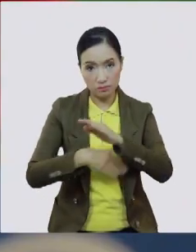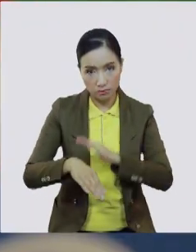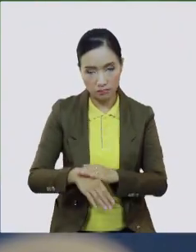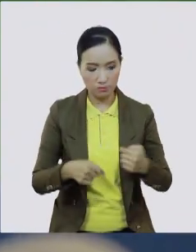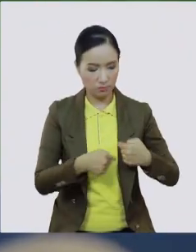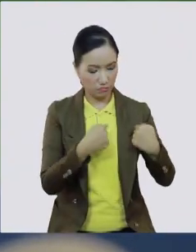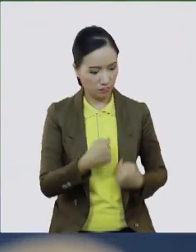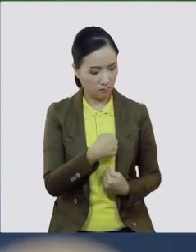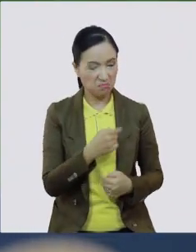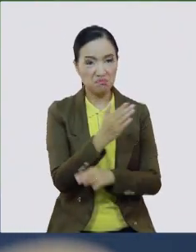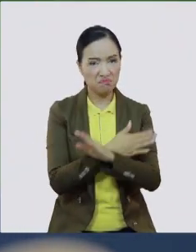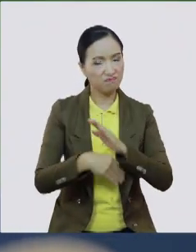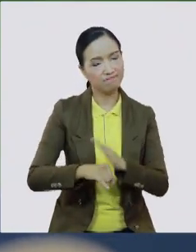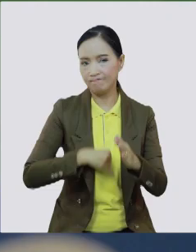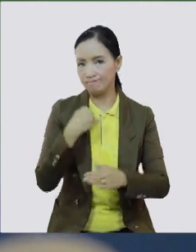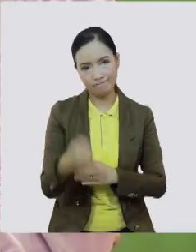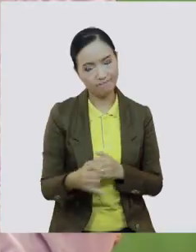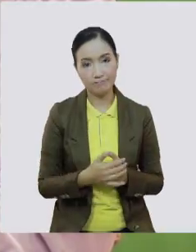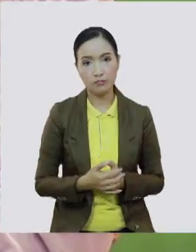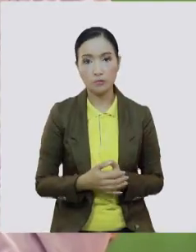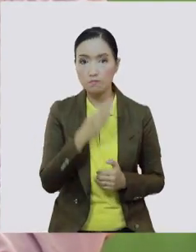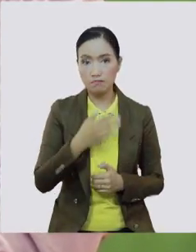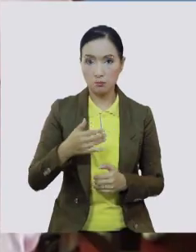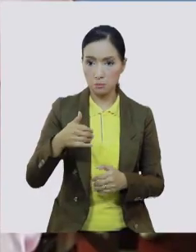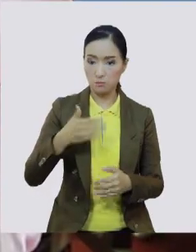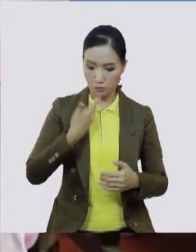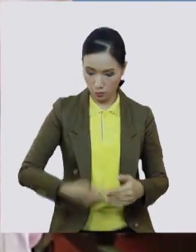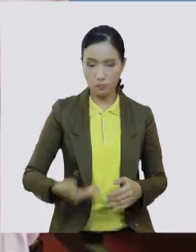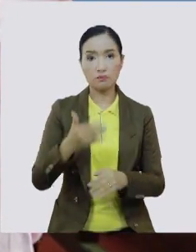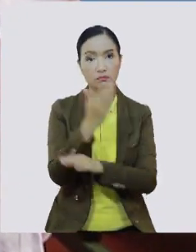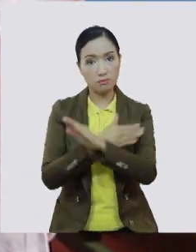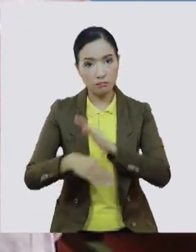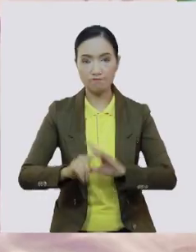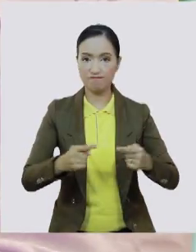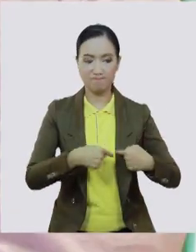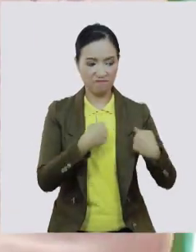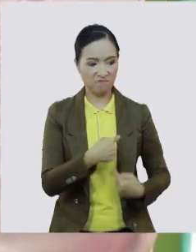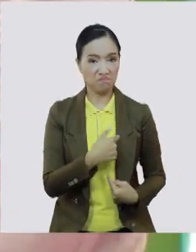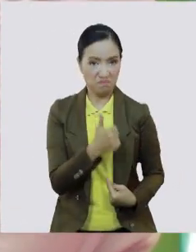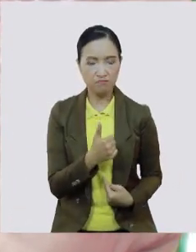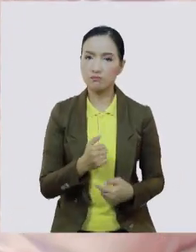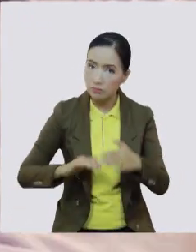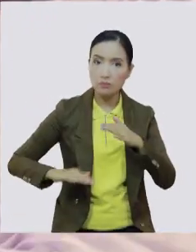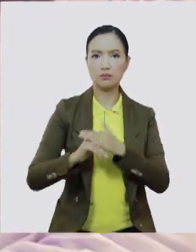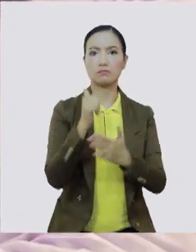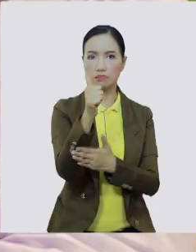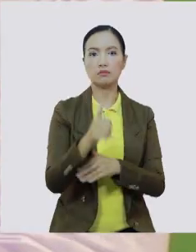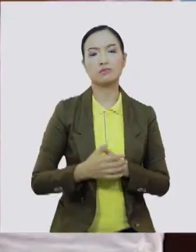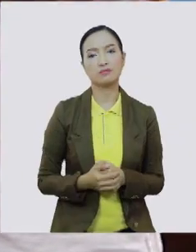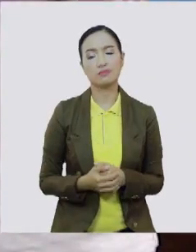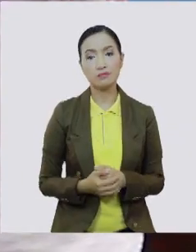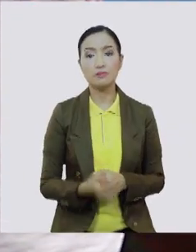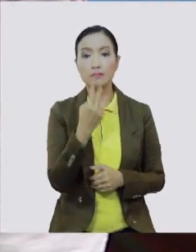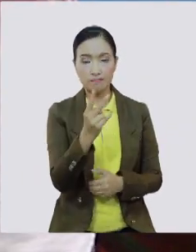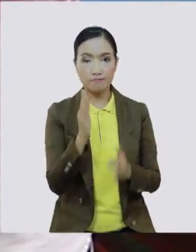ามันก็จบเลยแต ่ ถ้าใจเขาไม่พิการแล้วก็ทุ่มให้มันสุดตัวมันก็จะเห็นผลแบบนี้ได ้เห็นความมุ่งมั่นเห็นความตั้งใจแบบนี้แล้ว